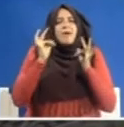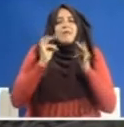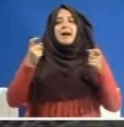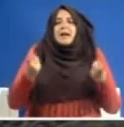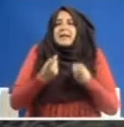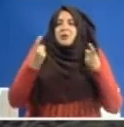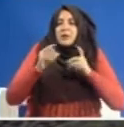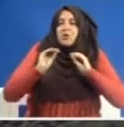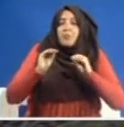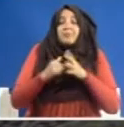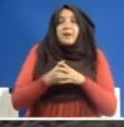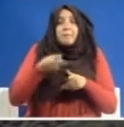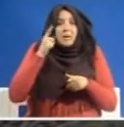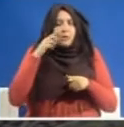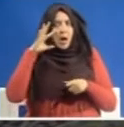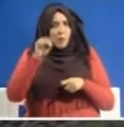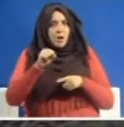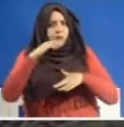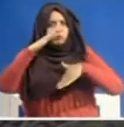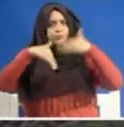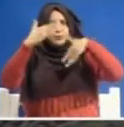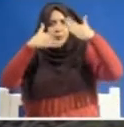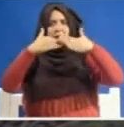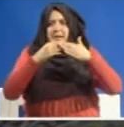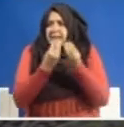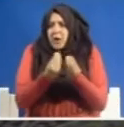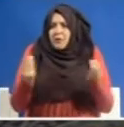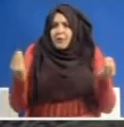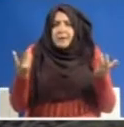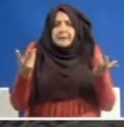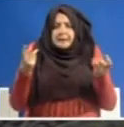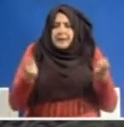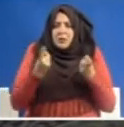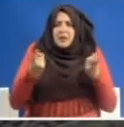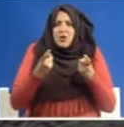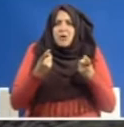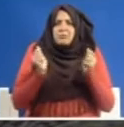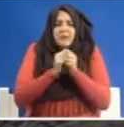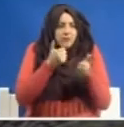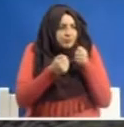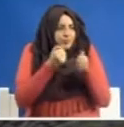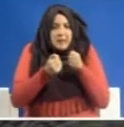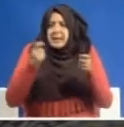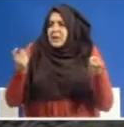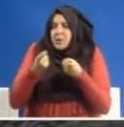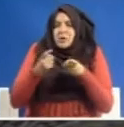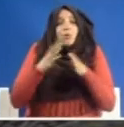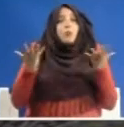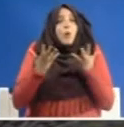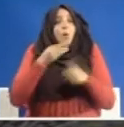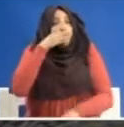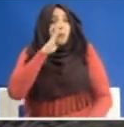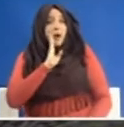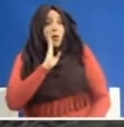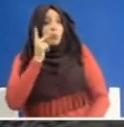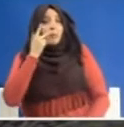على كثير من جزئيات حياتنا، أبناؤنا والتربية. اليوم كيف يستطيع الأباء أن